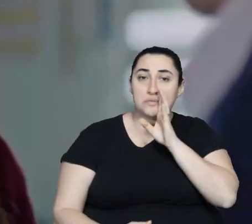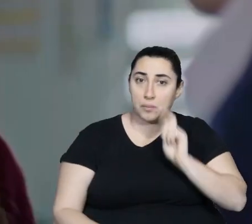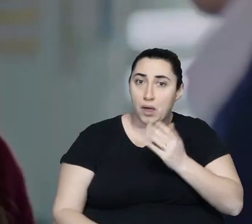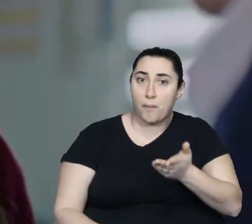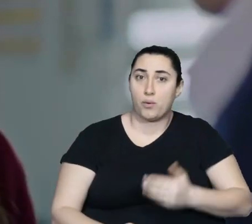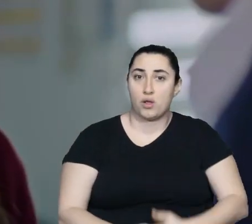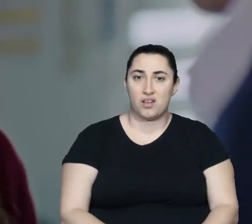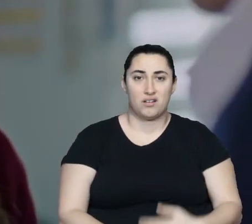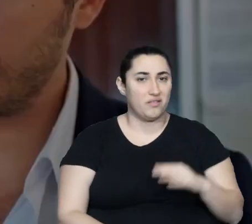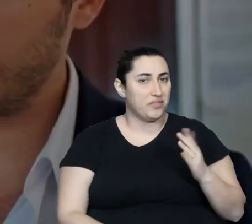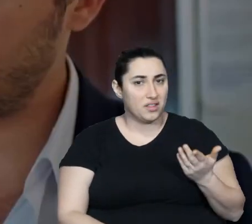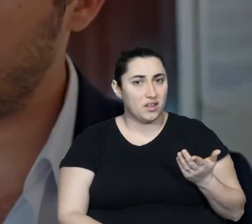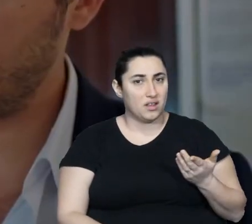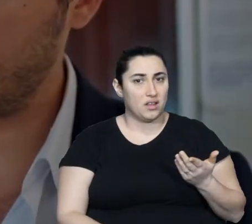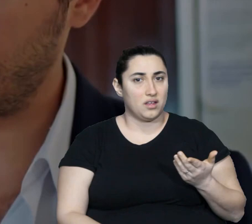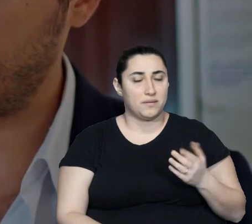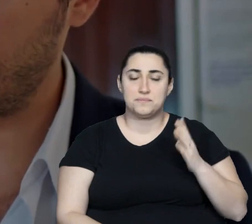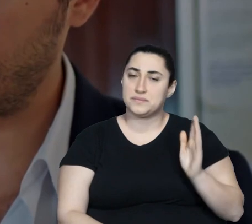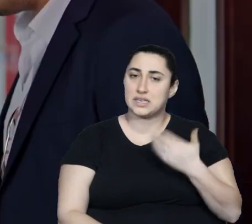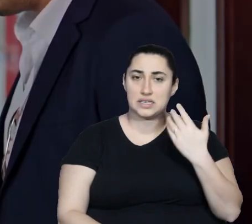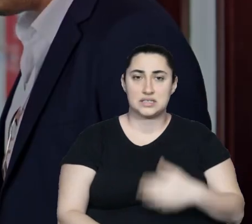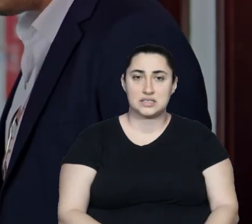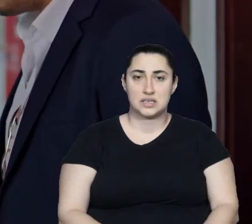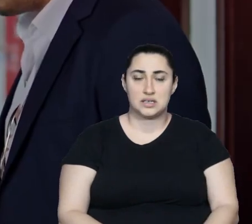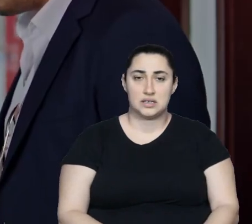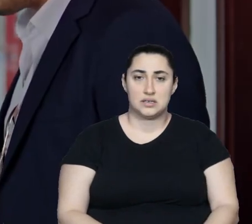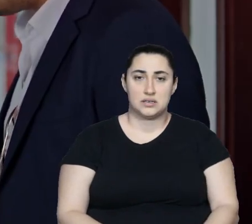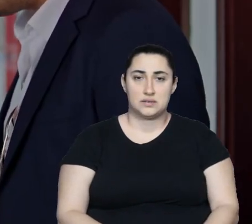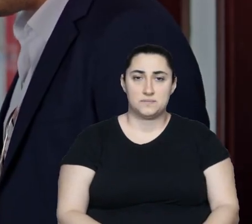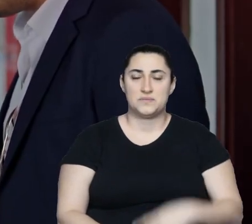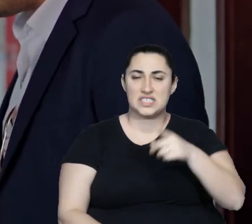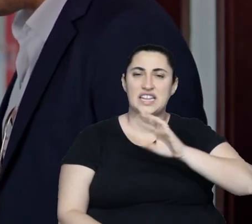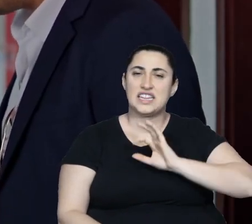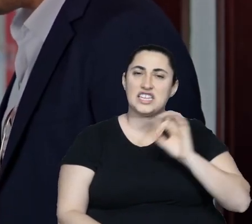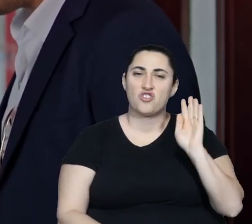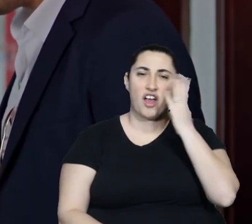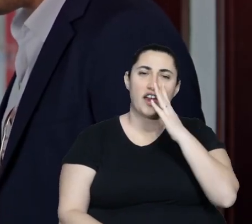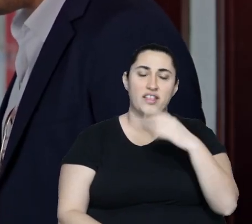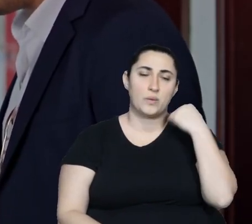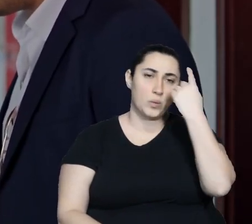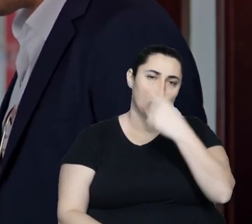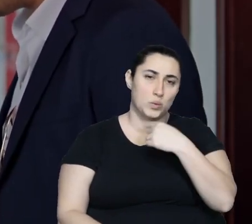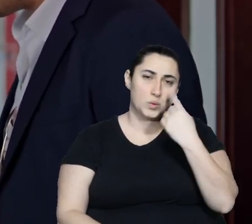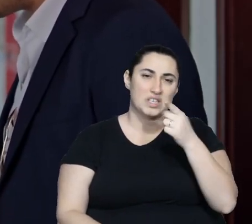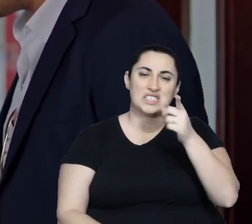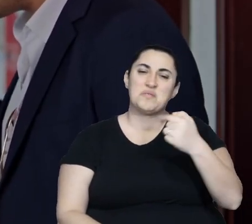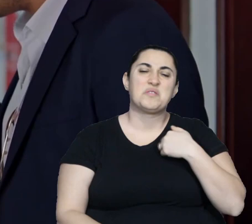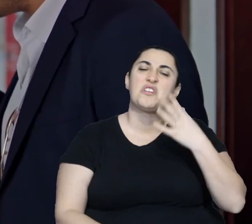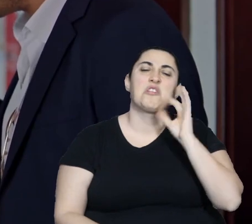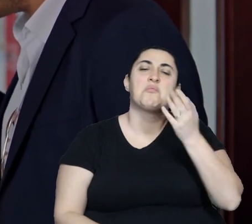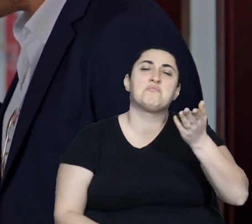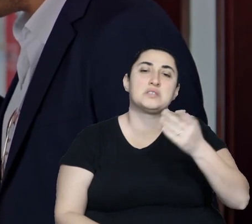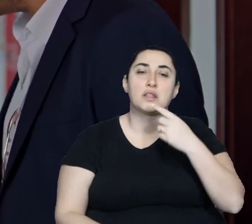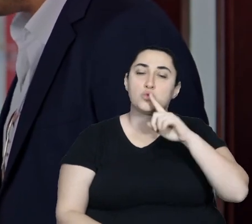okunuyor? Ne? Neyse. Sen hiç aynadaki aksine sen benim